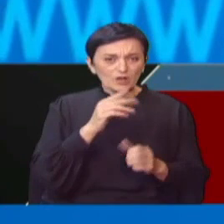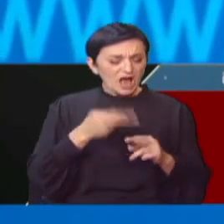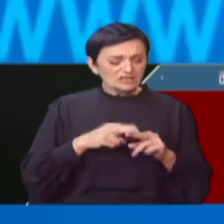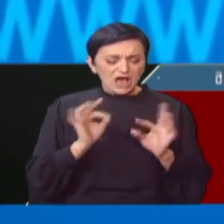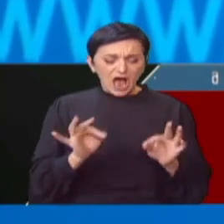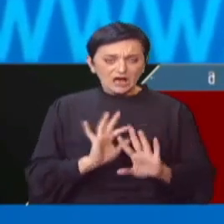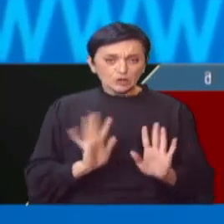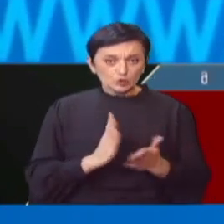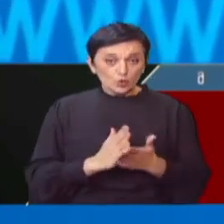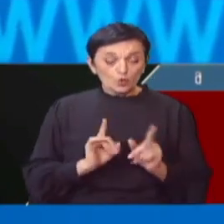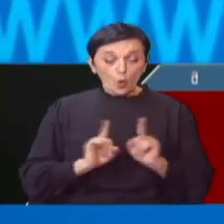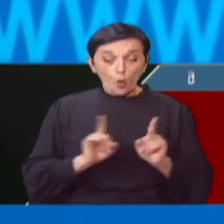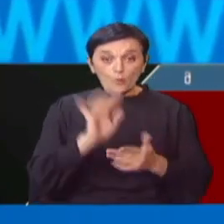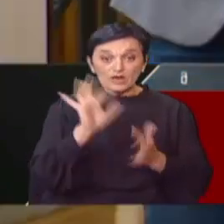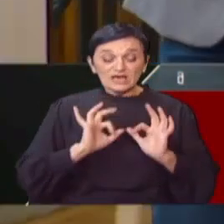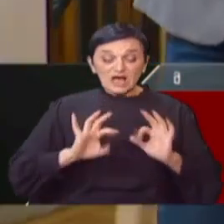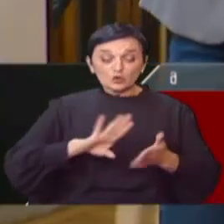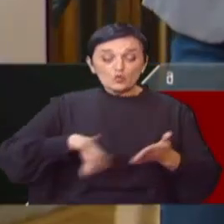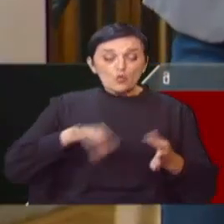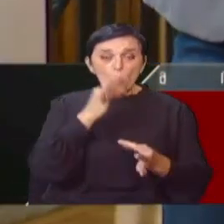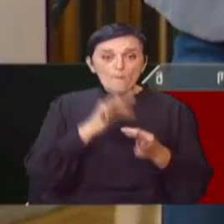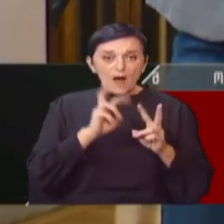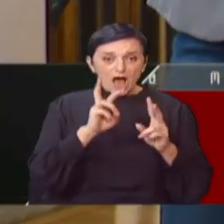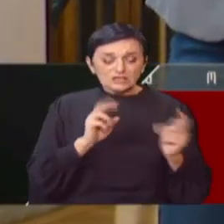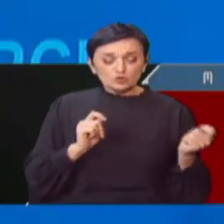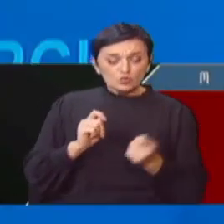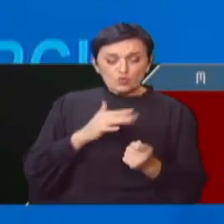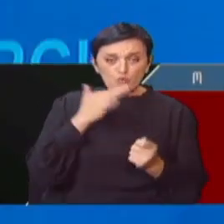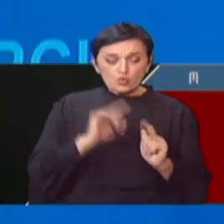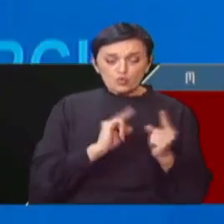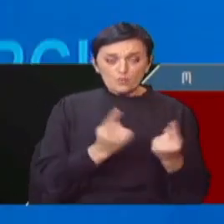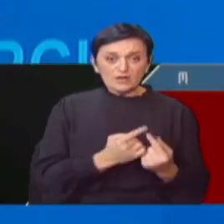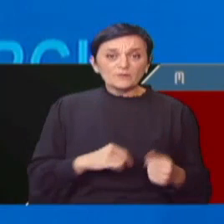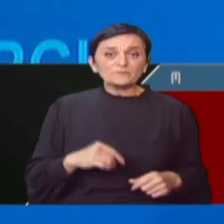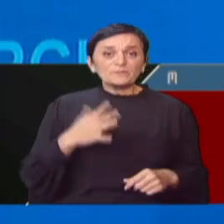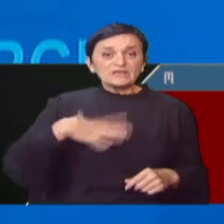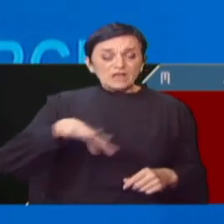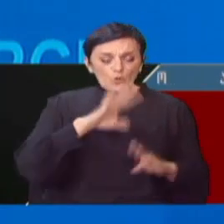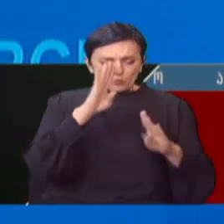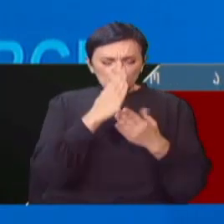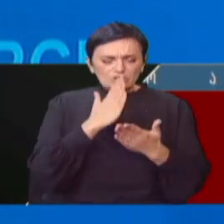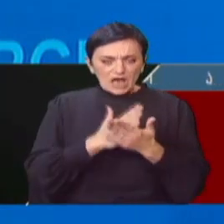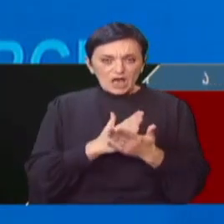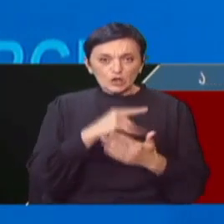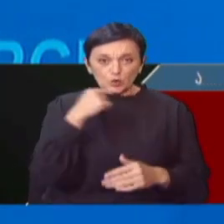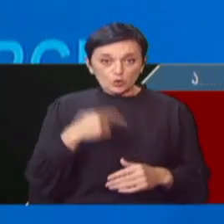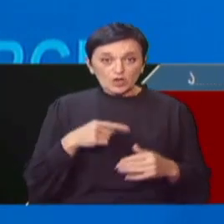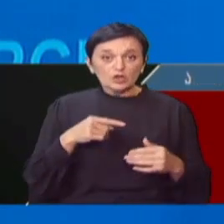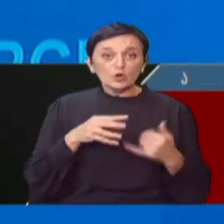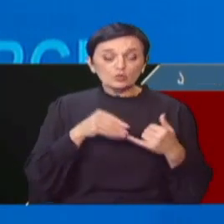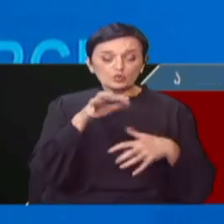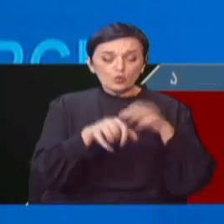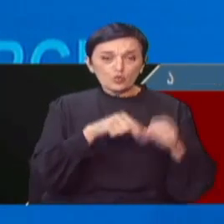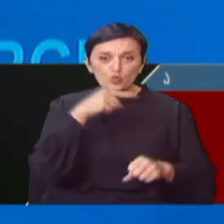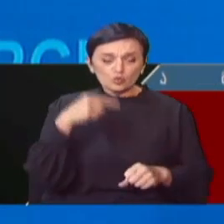გაუმართლებელია. ოპოზიციის განცხადებებს უპასუხის მგებლოს უწოდებს უმრავლესობა. საქართველოს ტერია რუსეთი, საქართველოს ტერიტორიები ოკუპირებული